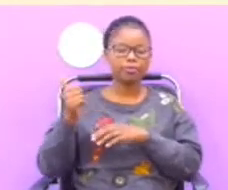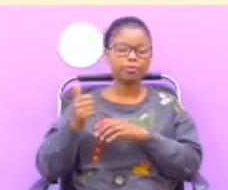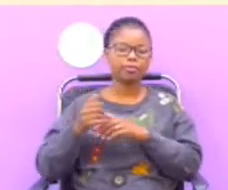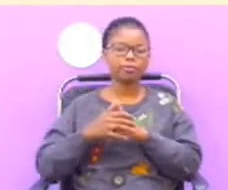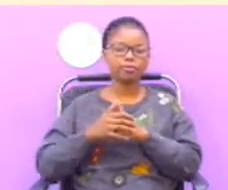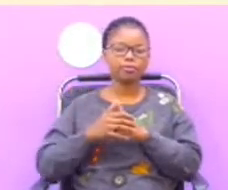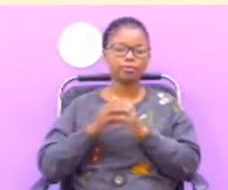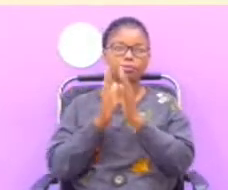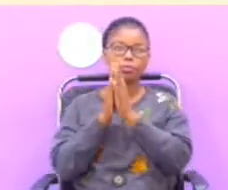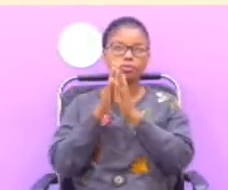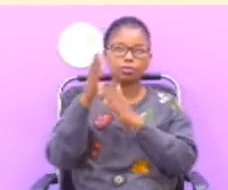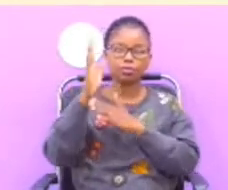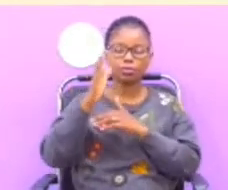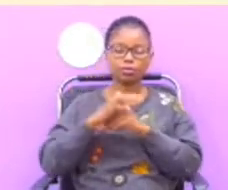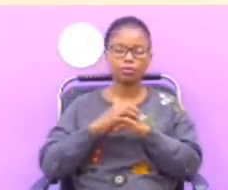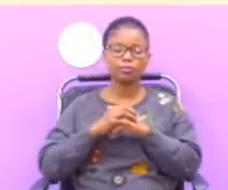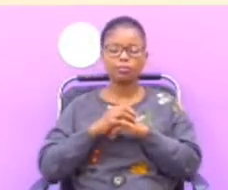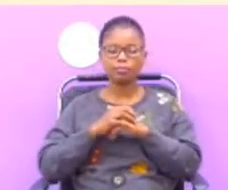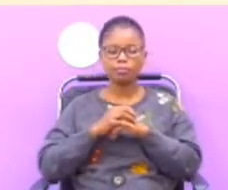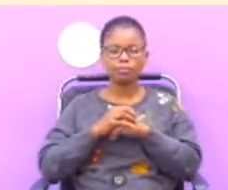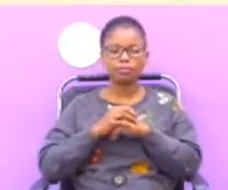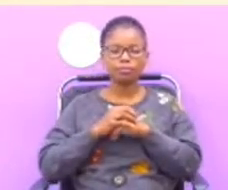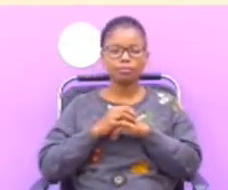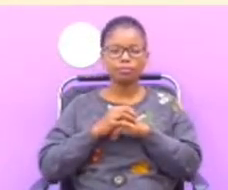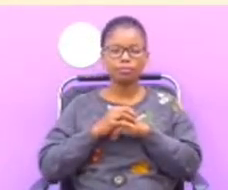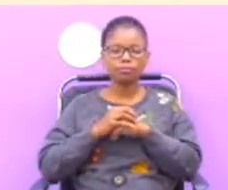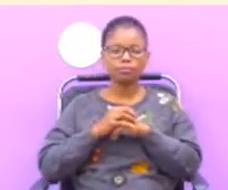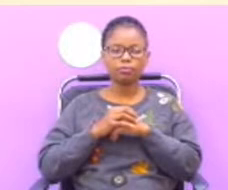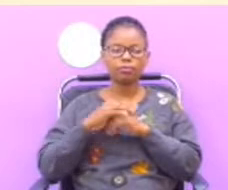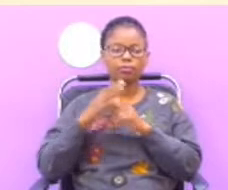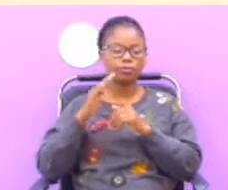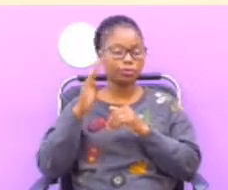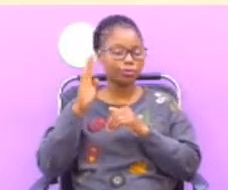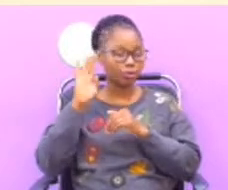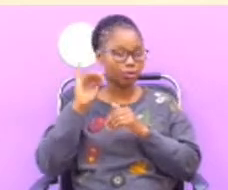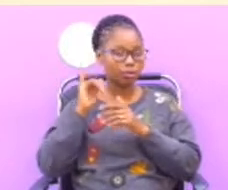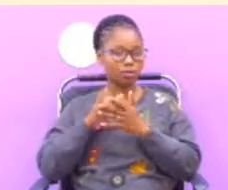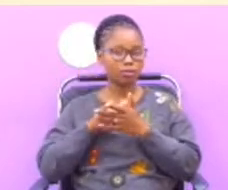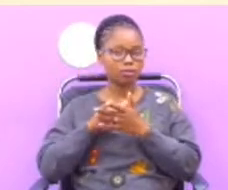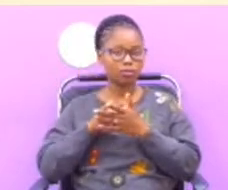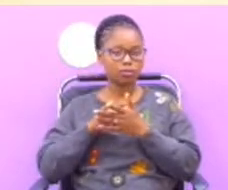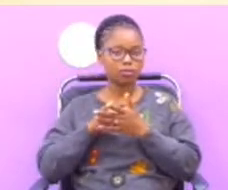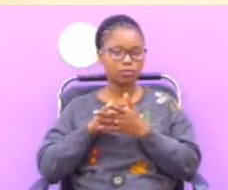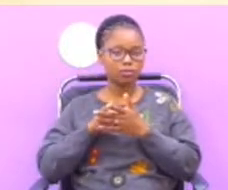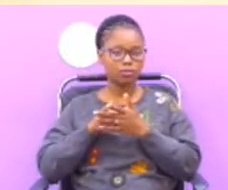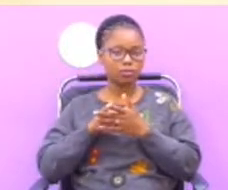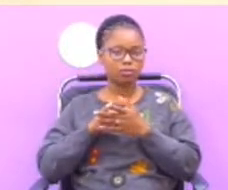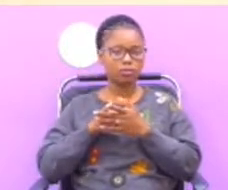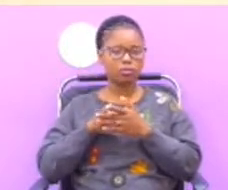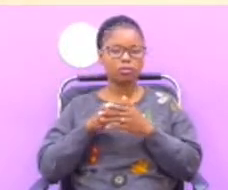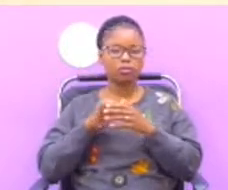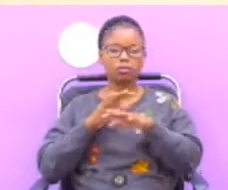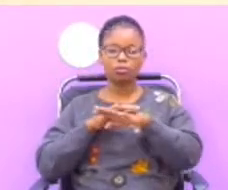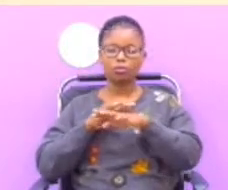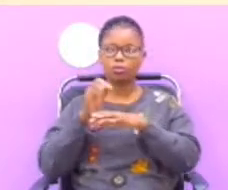Bwana asifiwe sana. Wai huo huo utugi wa gai uwako